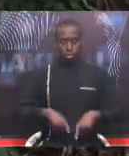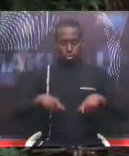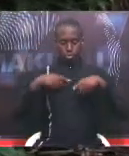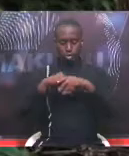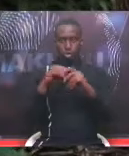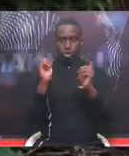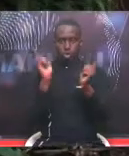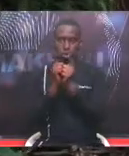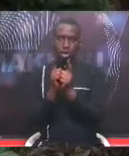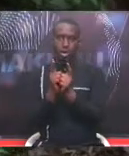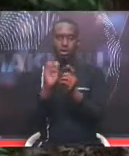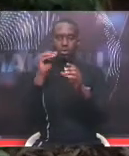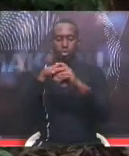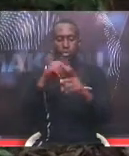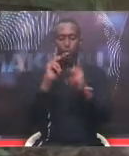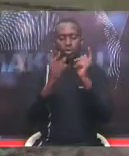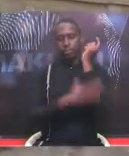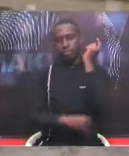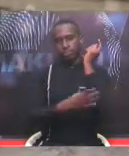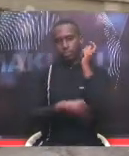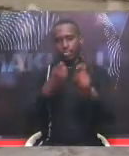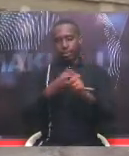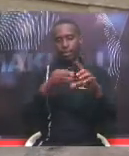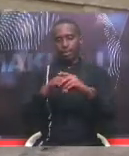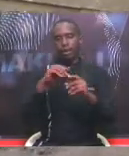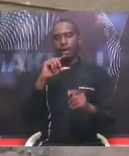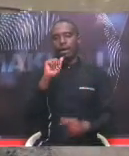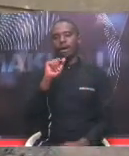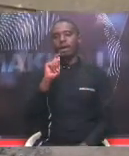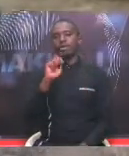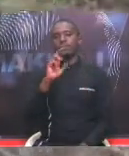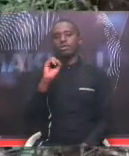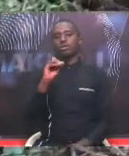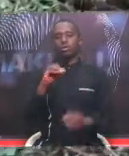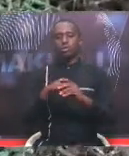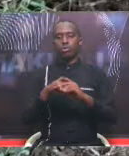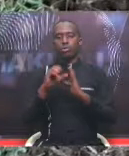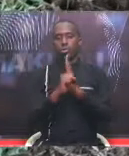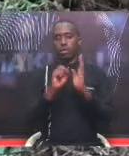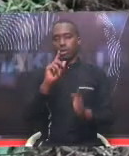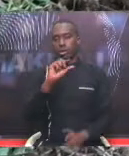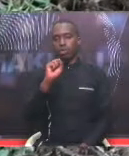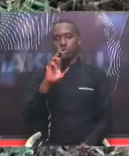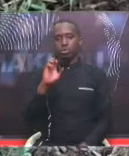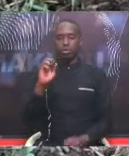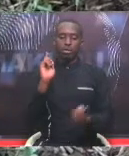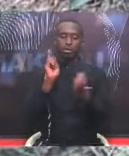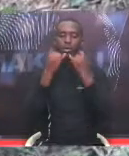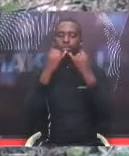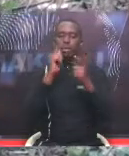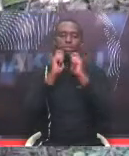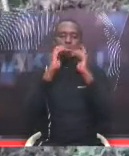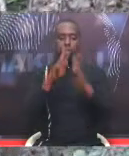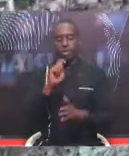watubonane watujwemo abatishoye ku mpamvu zitandukanye uherereye mu kagari ka Gatsiro ko mu murenge wa Gihundwe barabwira umunyamakuru wa Radio TV 10 imbogamizi bahura nazo zituruka ku